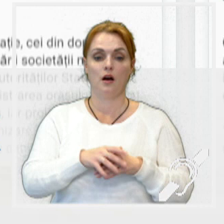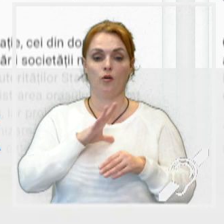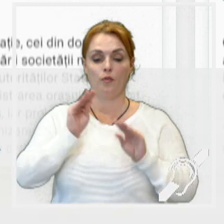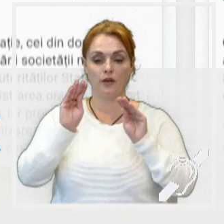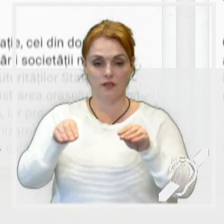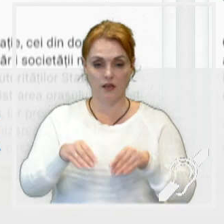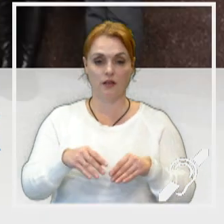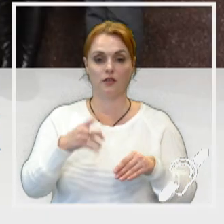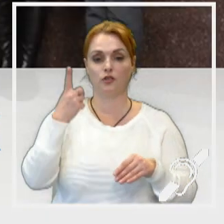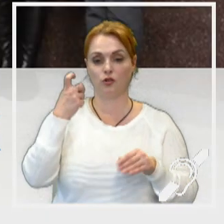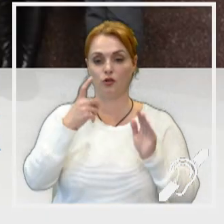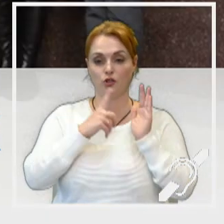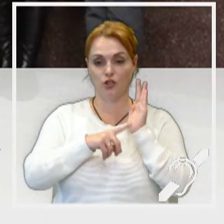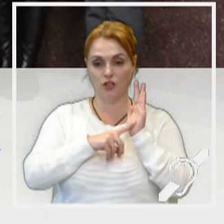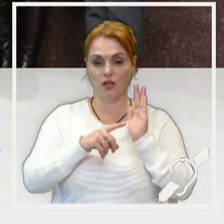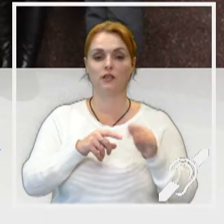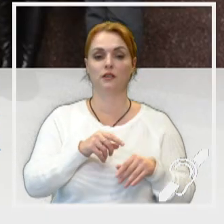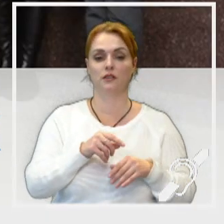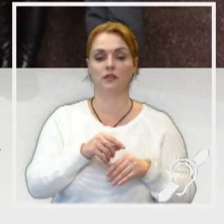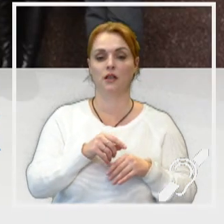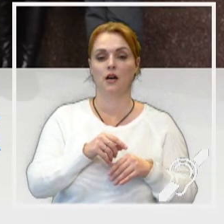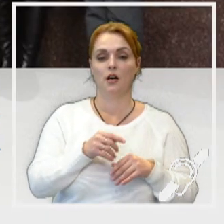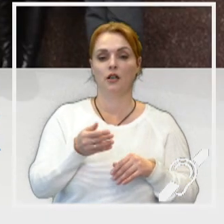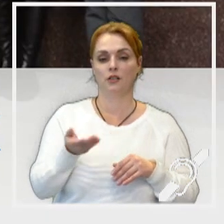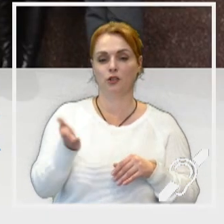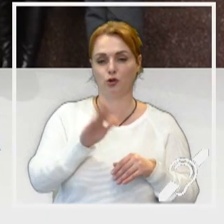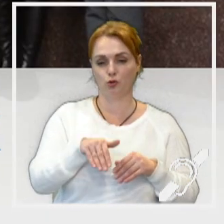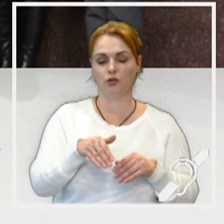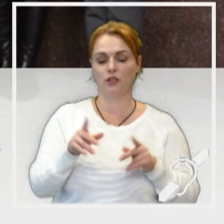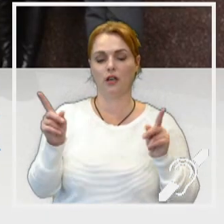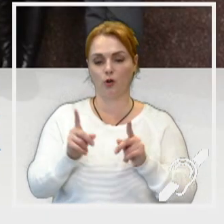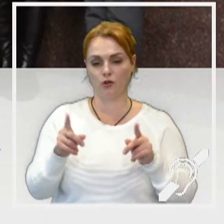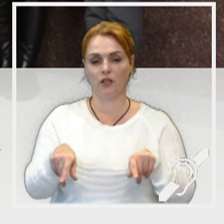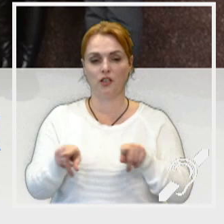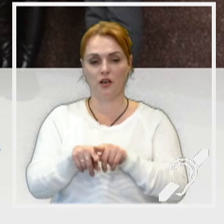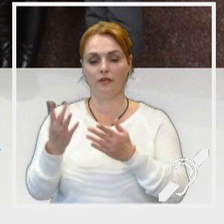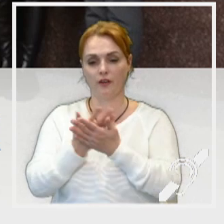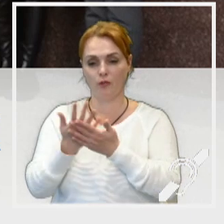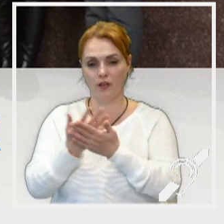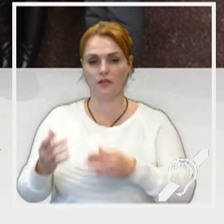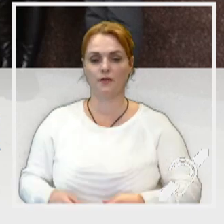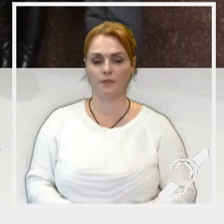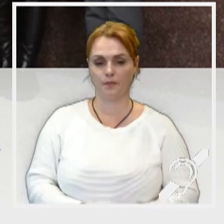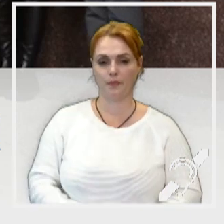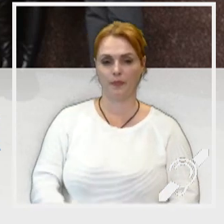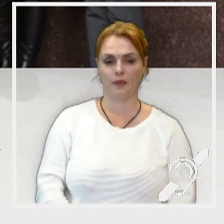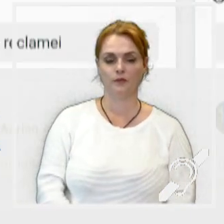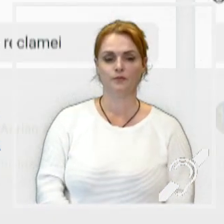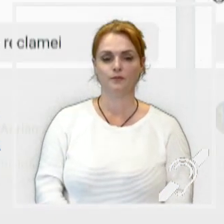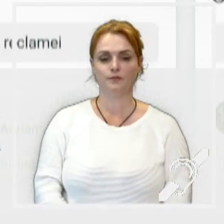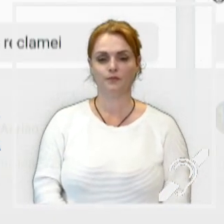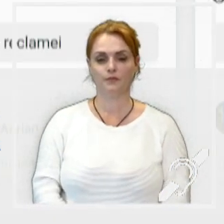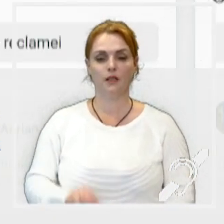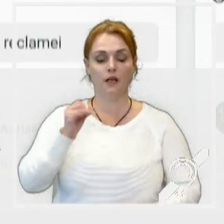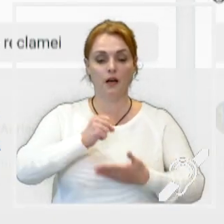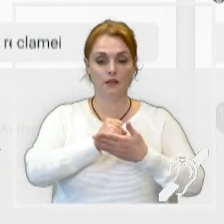postări sponsorizate. În această campanie am fost singuri care am venit cu un program cu soluții pentru probleme majore pe care le are municipiul Chișinău.